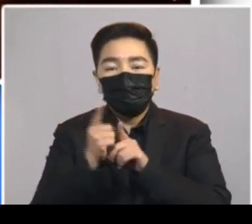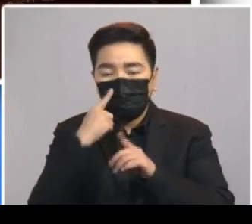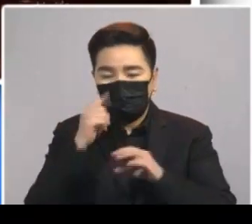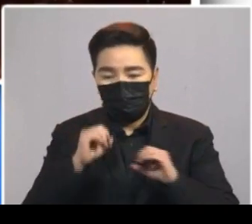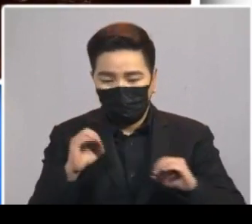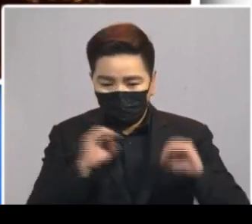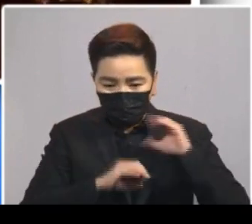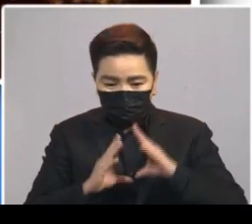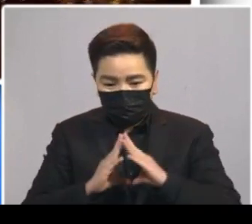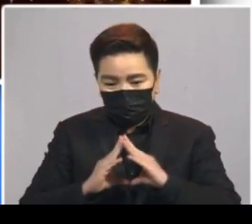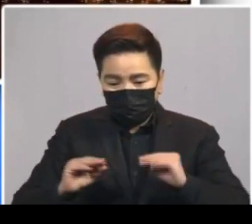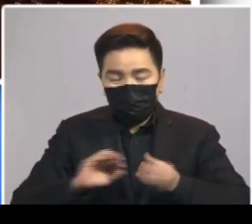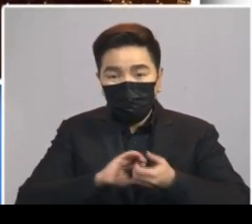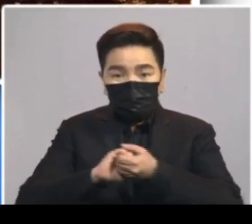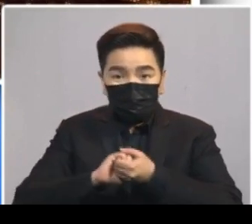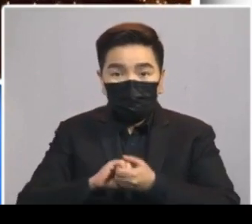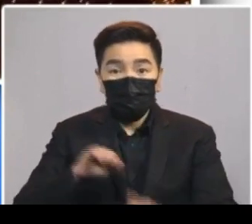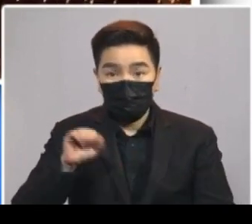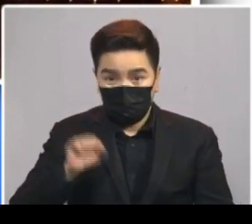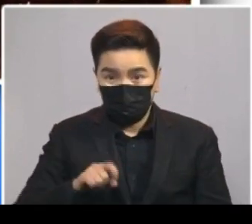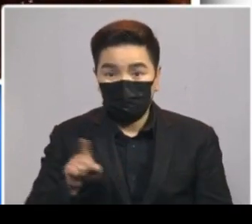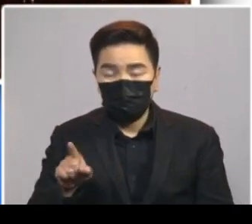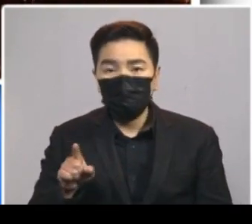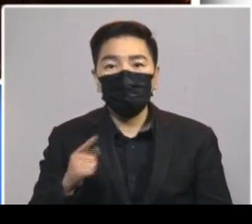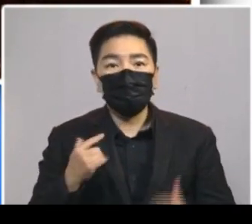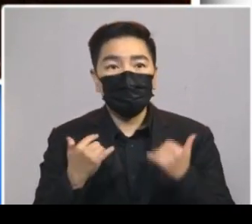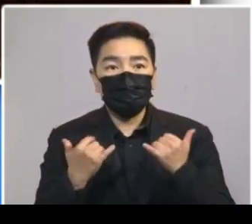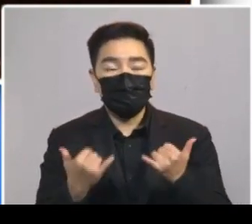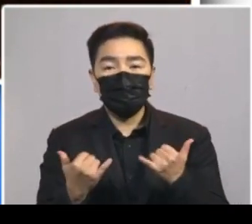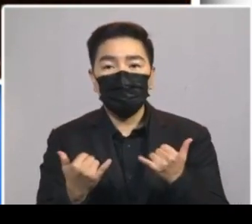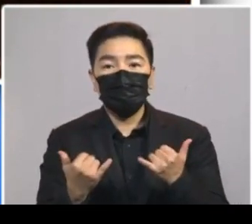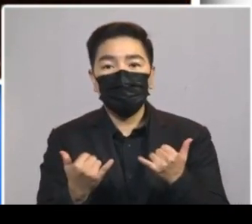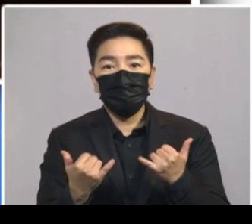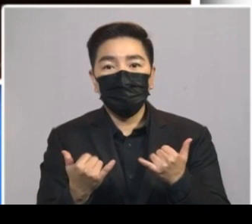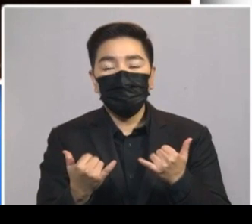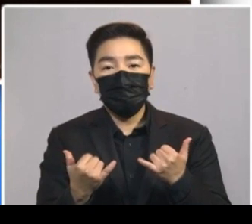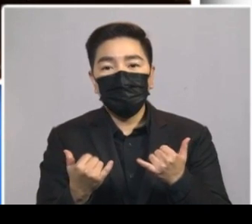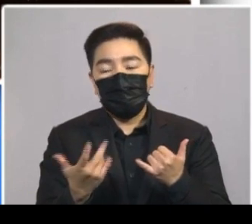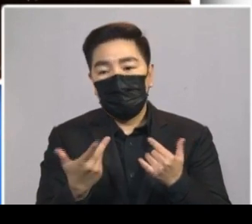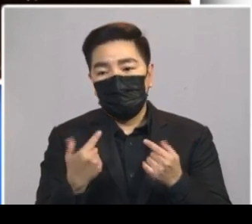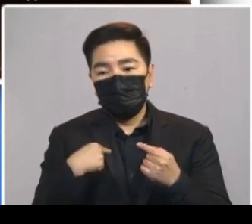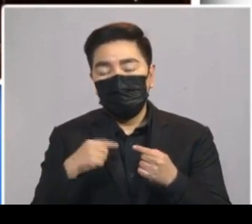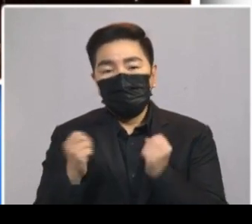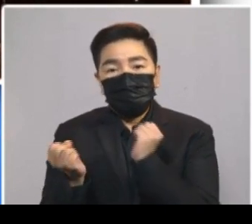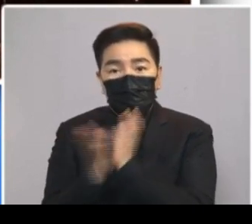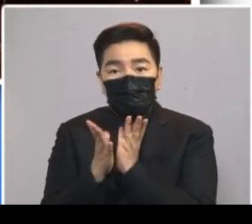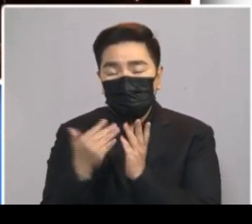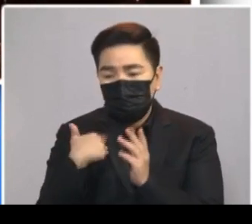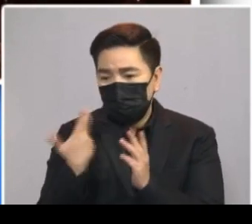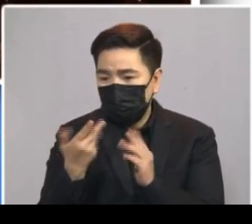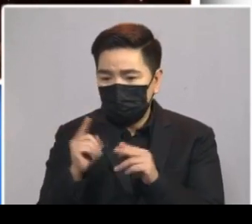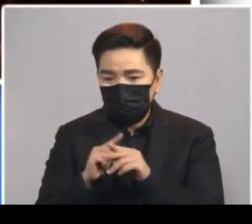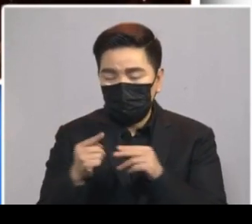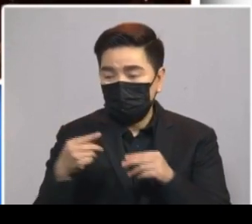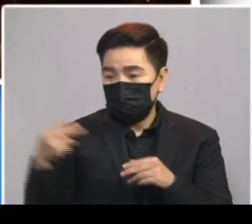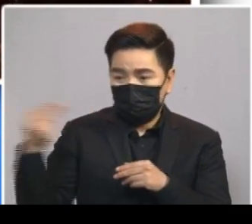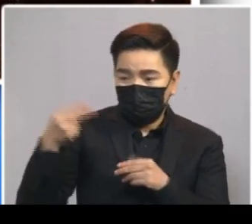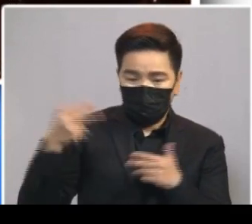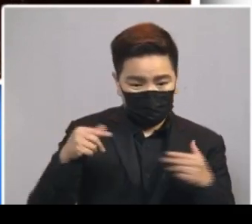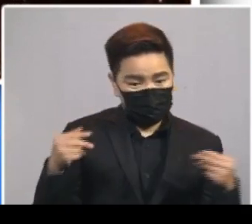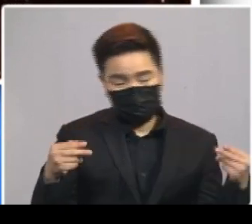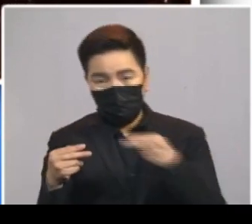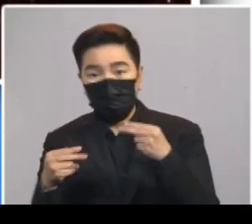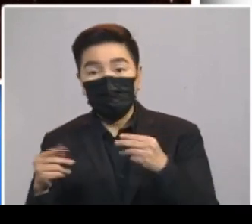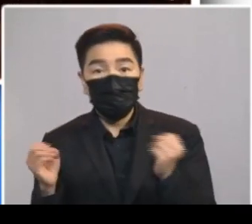ษาสันติภาพอะไรก็แล้วแต่ของทางรัสเซียเนี่ยมันจะต้องมีปฏิกิริยาตอบโต้กลับมาในทันทีด้วยอาวุธเหมือนกันเลยไหมฮะอาจ